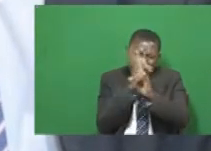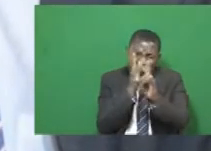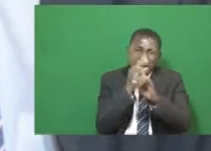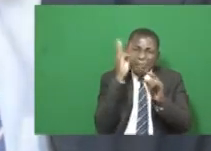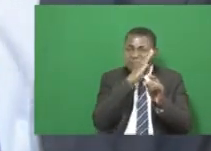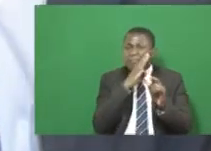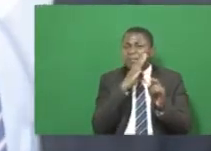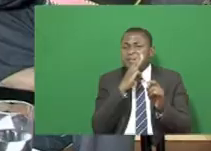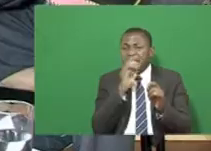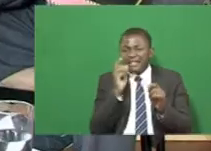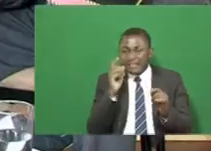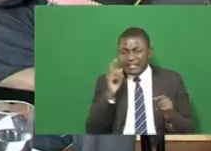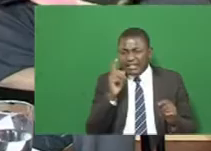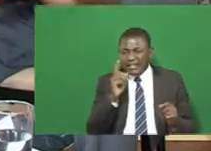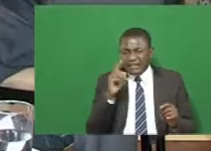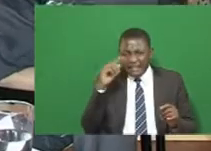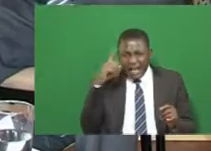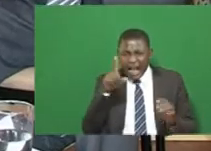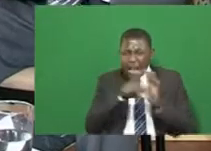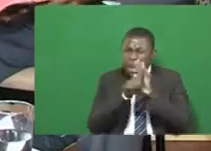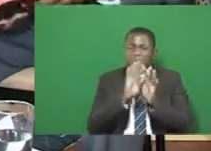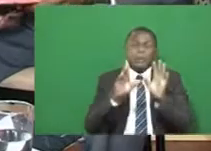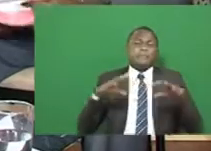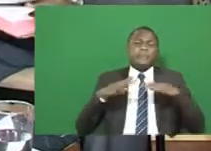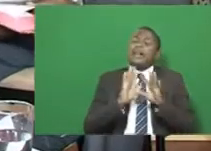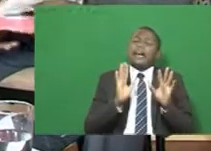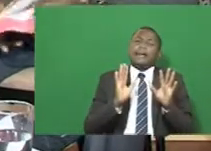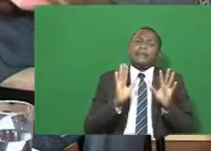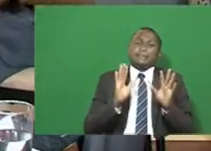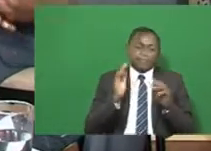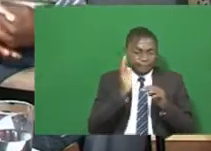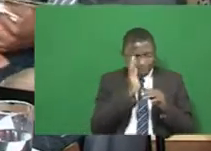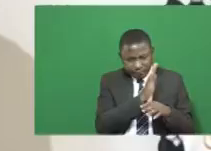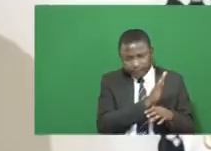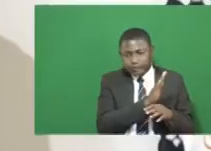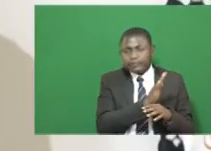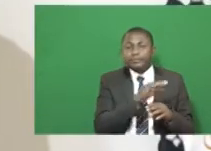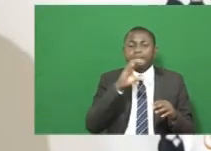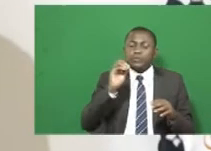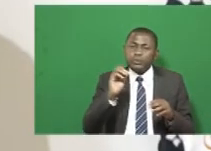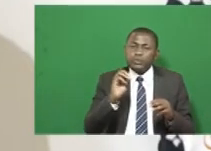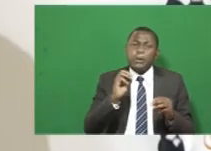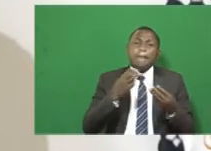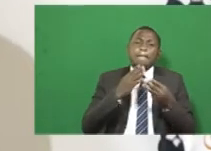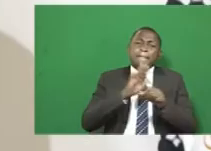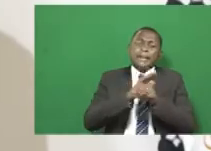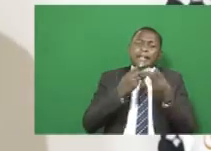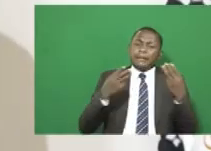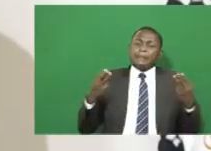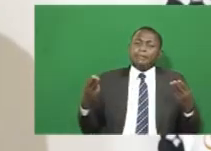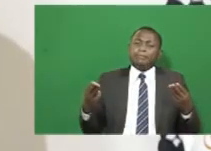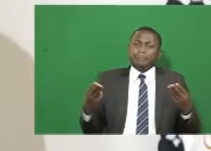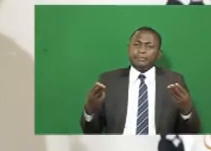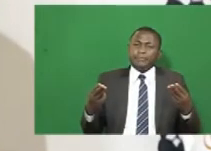iwo usinyatsori futi shuwa naro. Mm-hmm. Enwe chitudza izvotaura matsamba aya kufundisa. Right. Saka vatendi vanowanzo mhanya